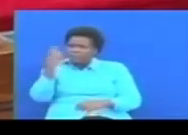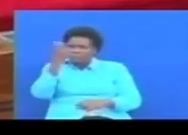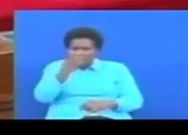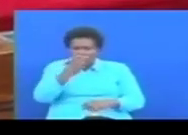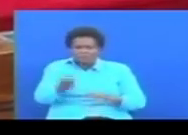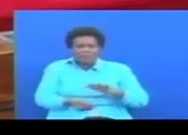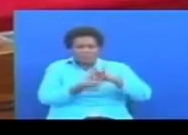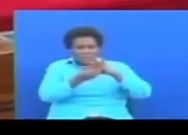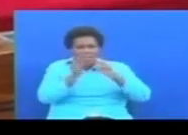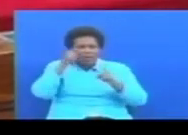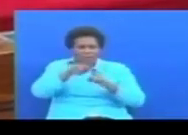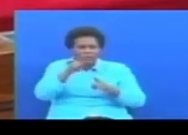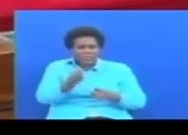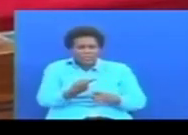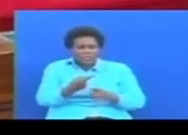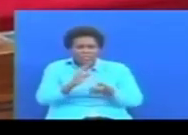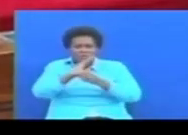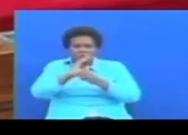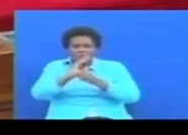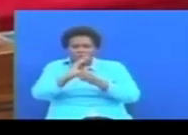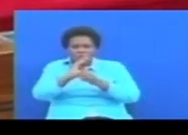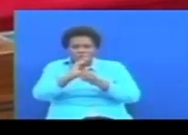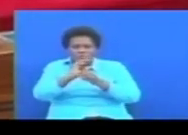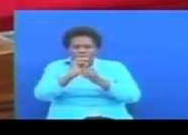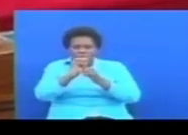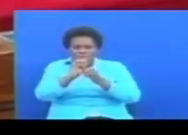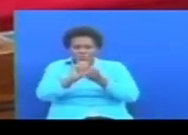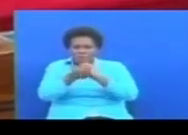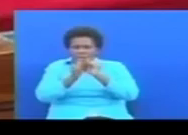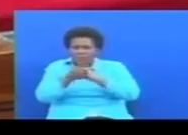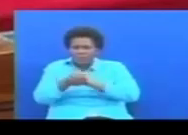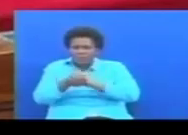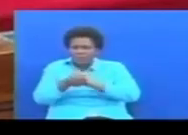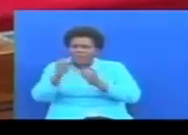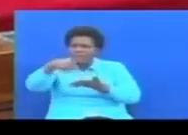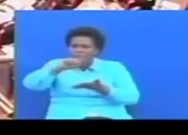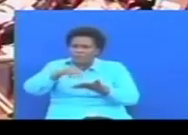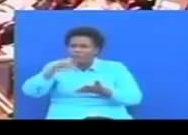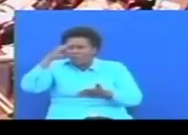mazingira ya vituo vyetu vya polisi ikiwemo mahabusu.